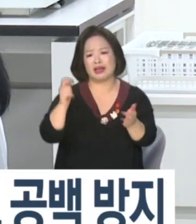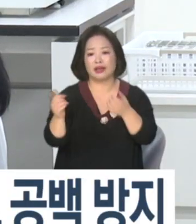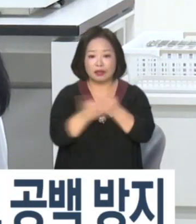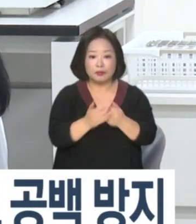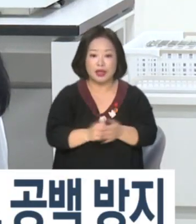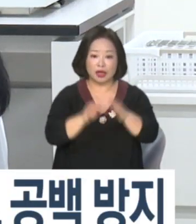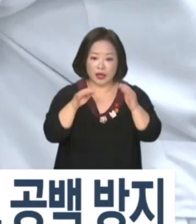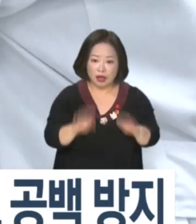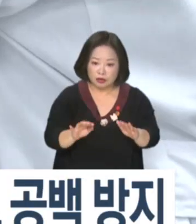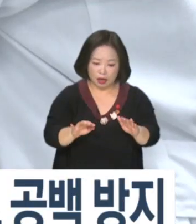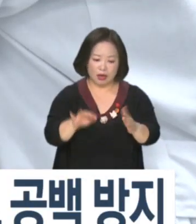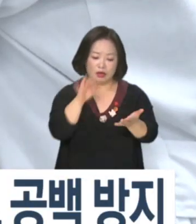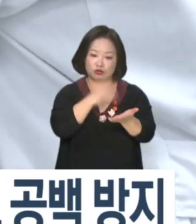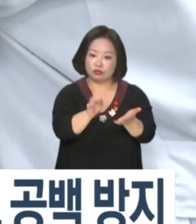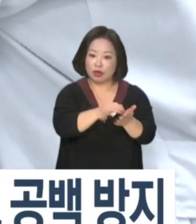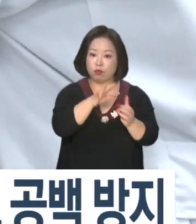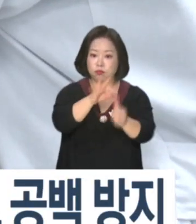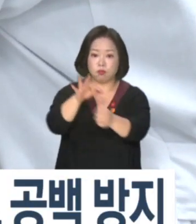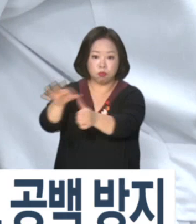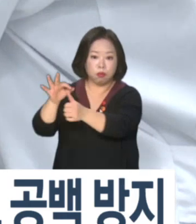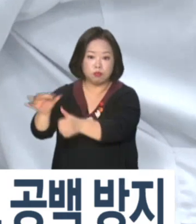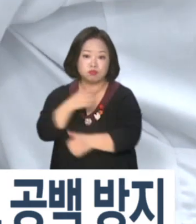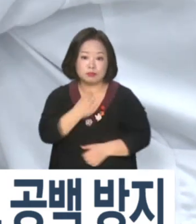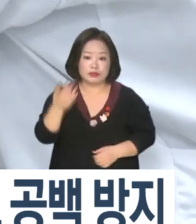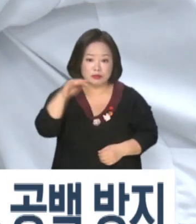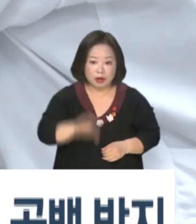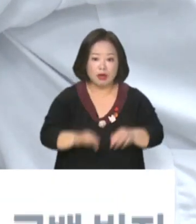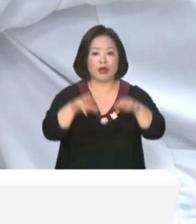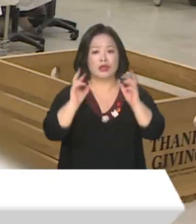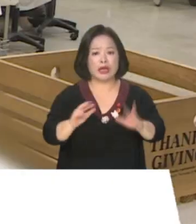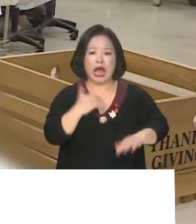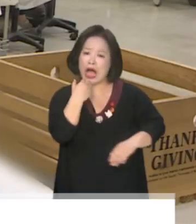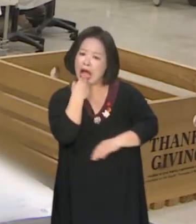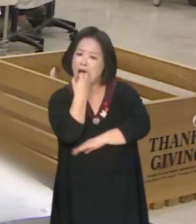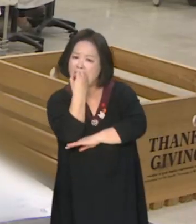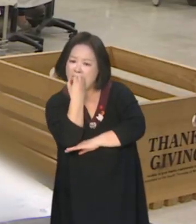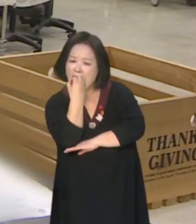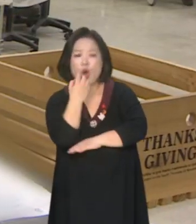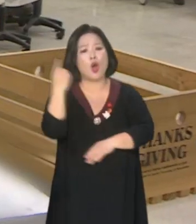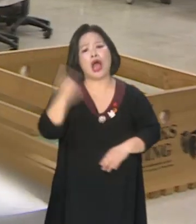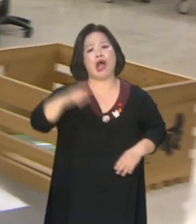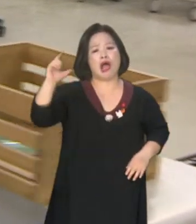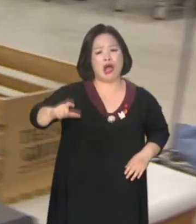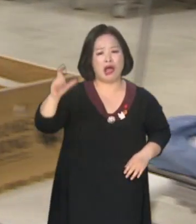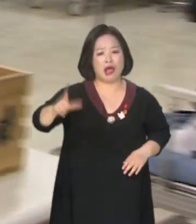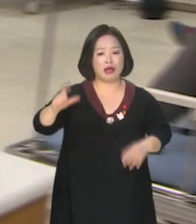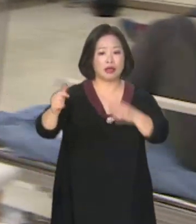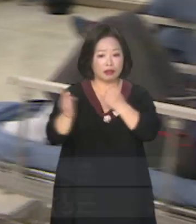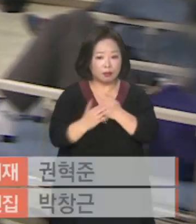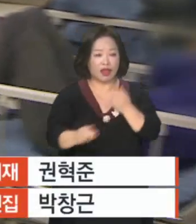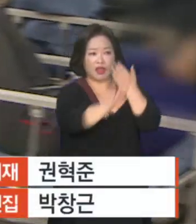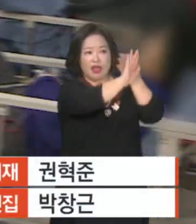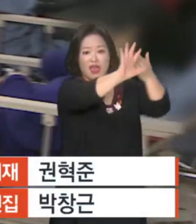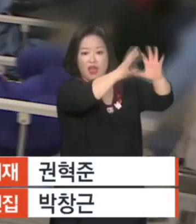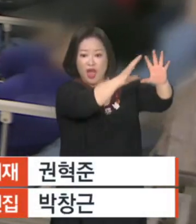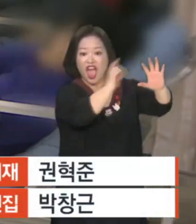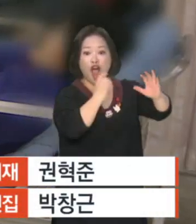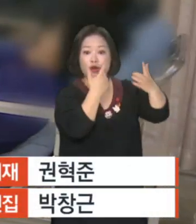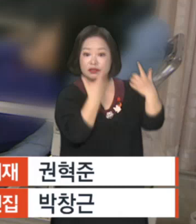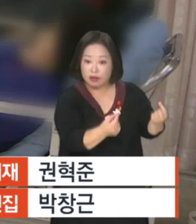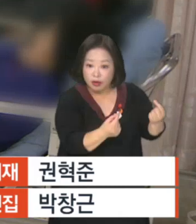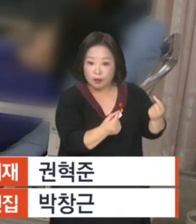이루어지고 있지만 의사 배출까지 10년이 넘게 걸리는만큼 선진국처럼 임상 수련의를 지방